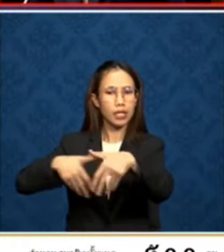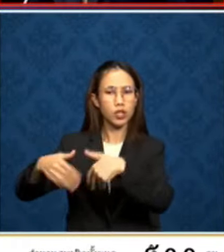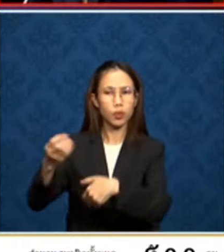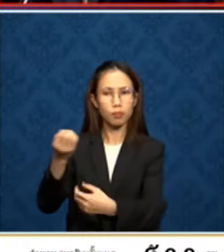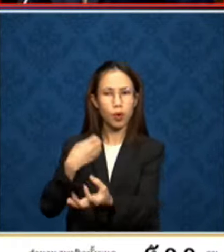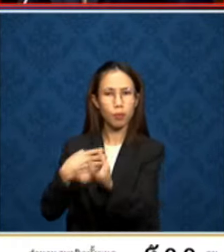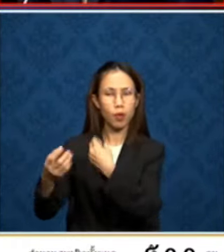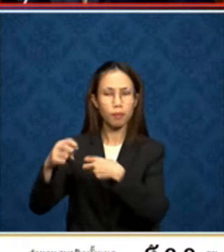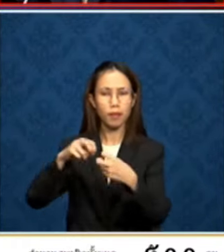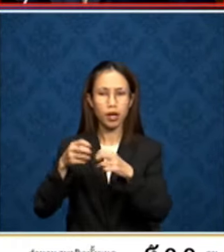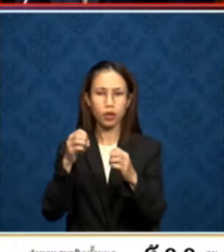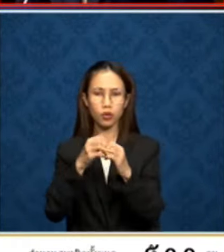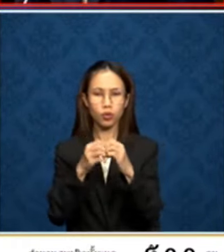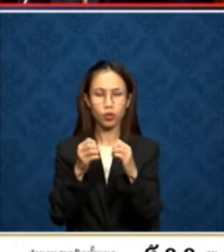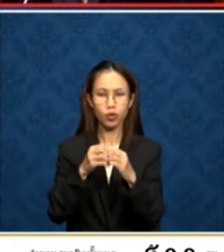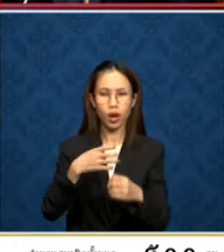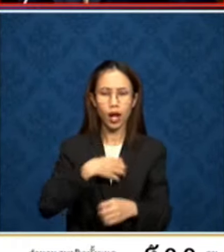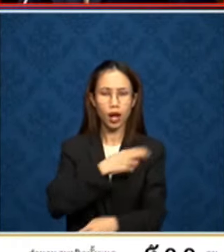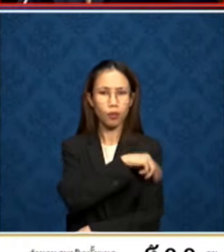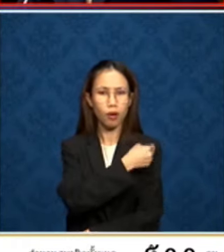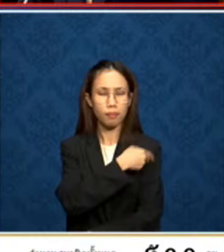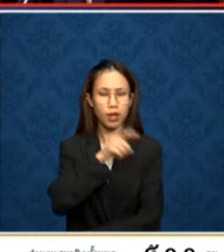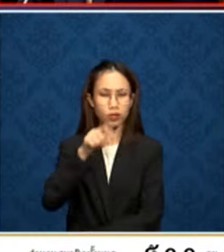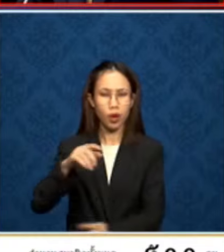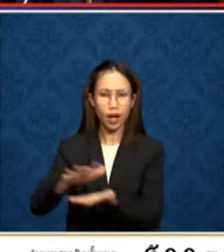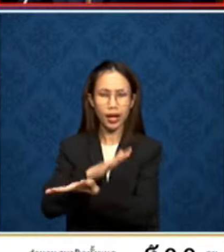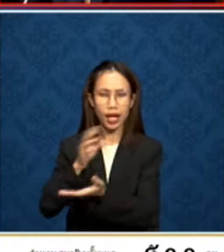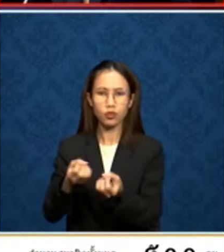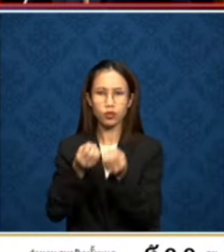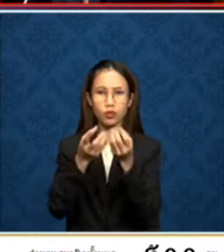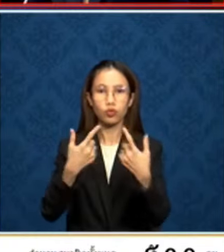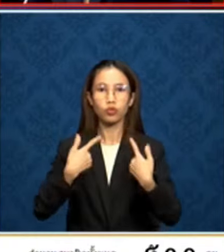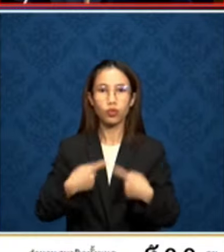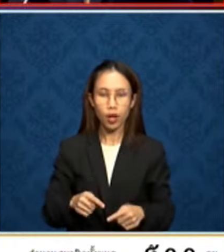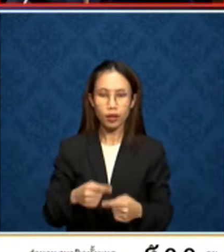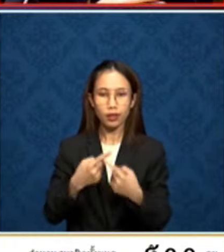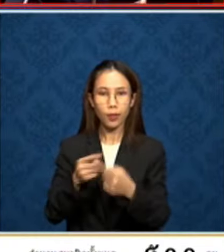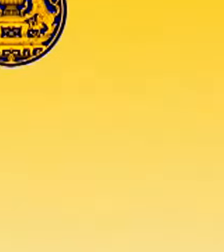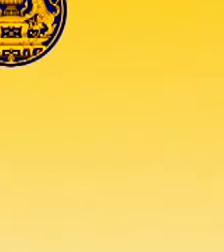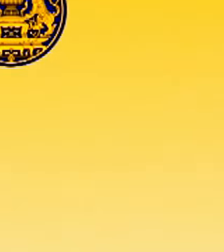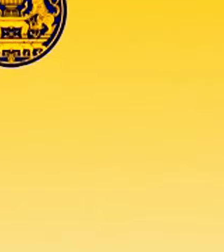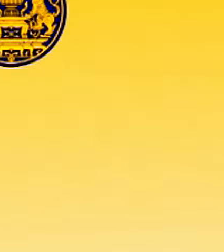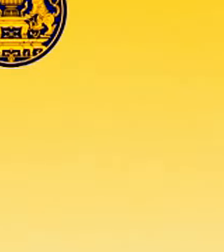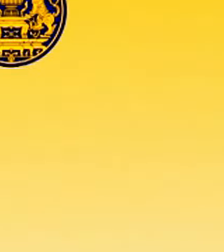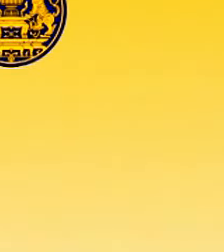ของความยุ่งยากในการไปรักษาพยาบาลที่ที่ต้องใช้ใบส่งตัวแต่เมื่อวานเอ่อ